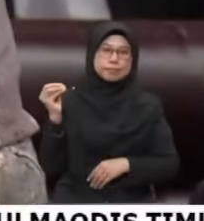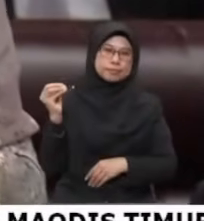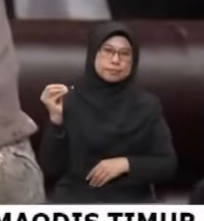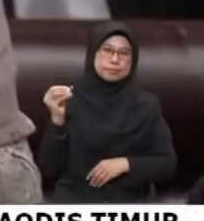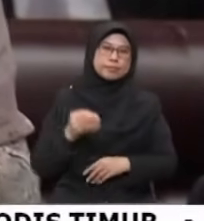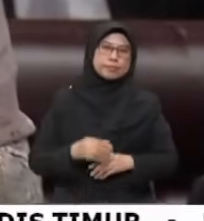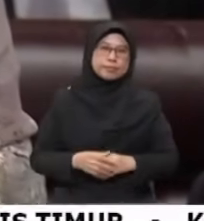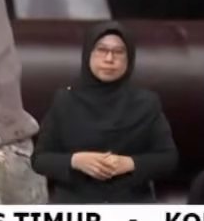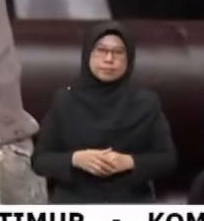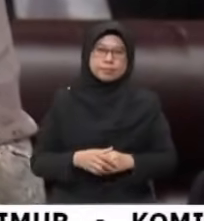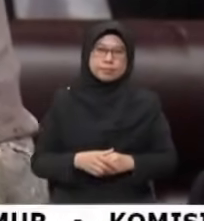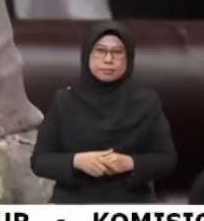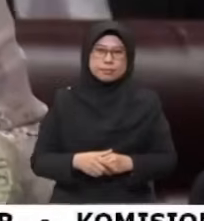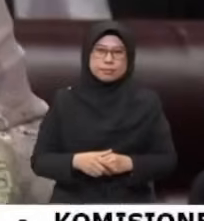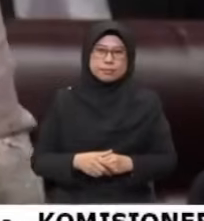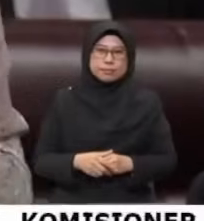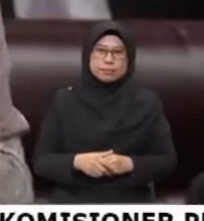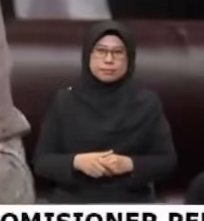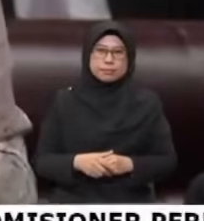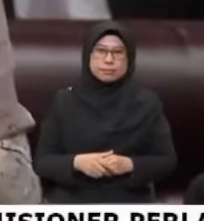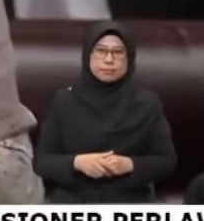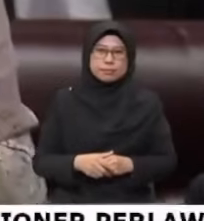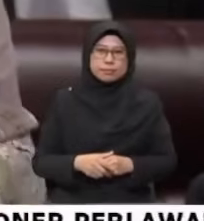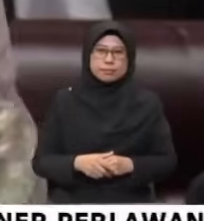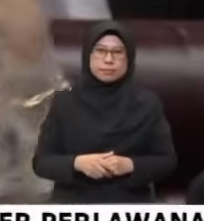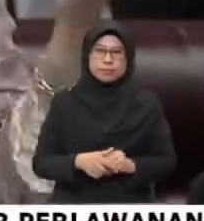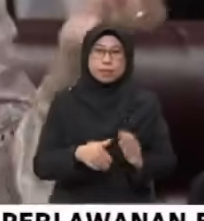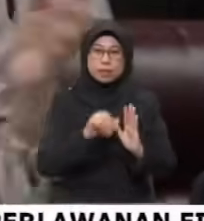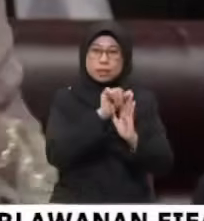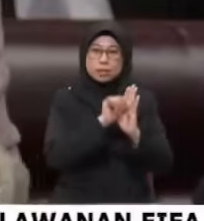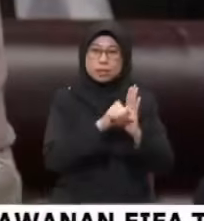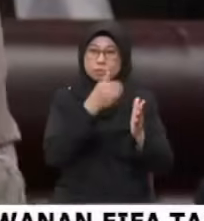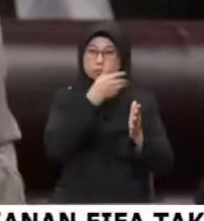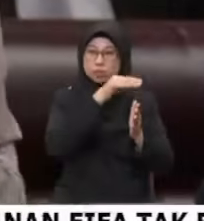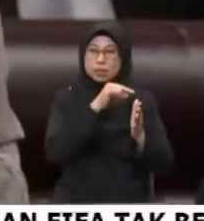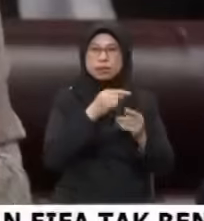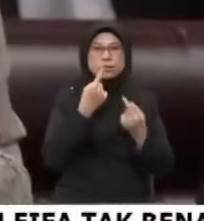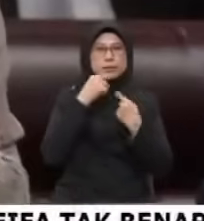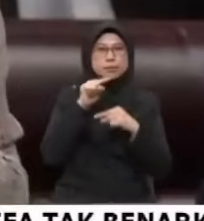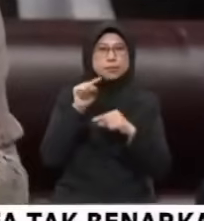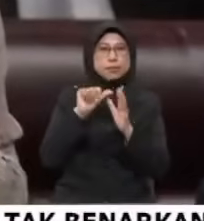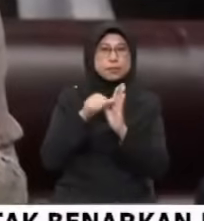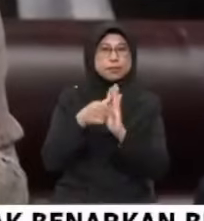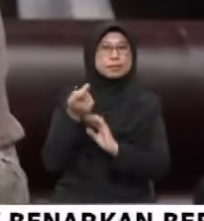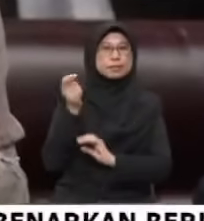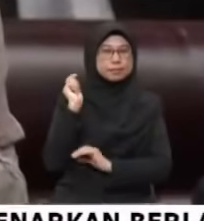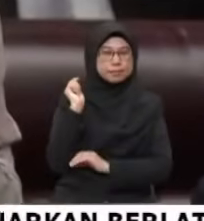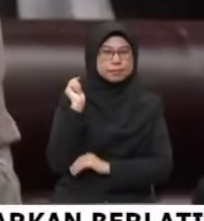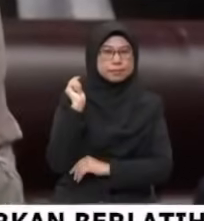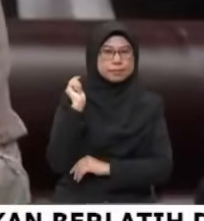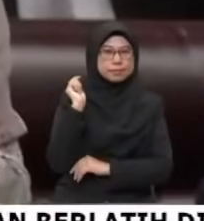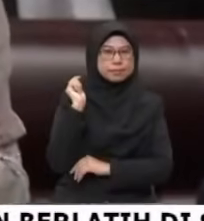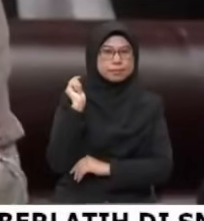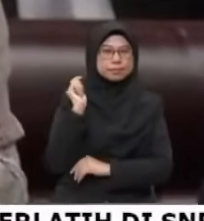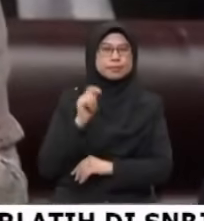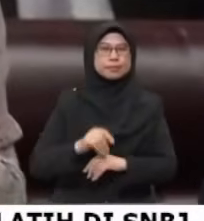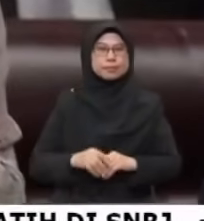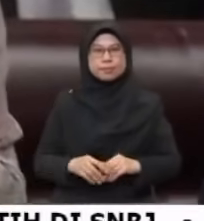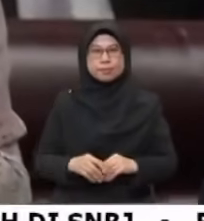selain daripada itu juga seperti dalam jawapan asal saya tadi er